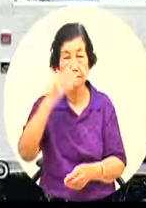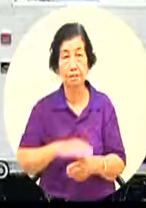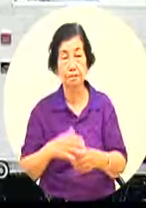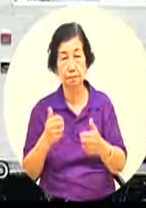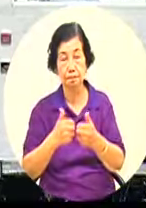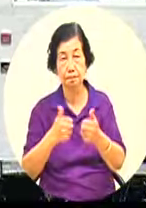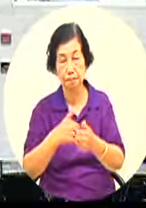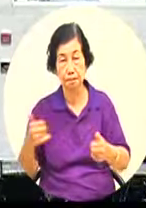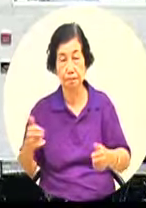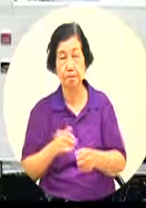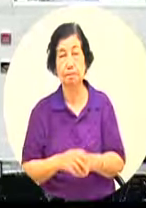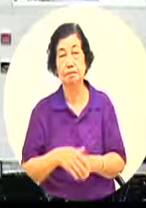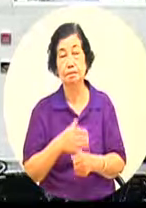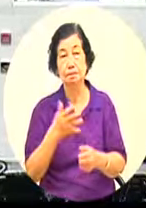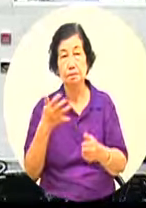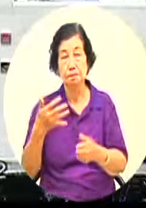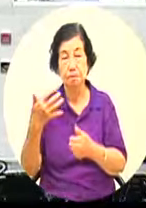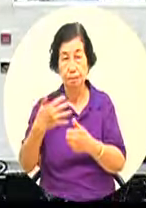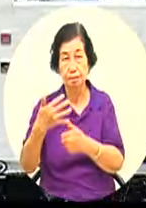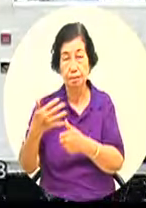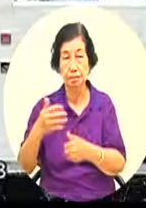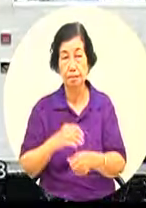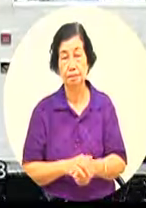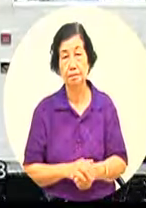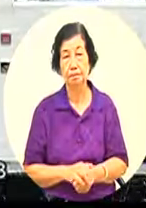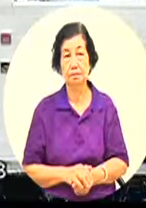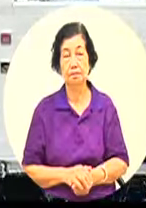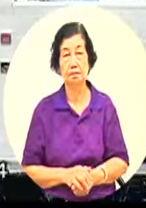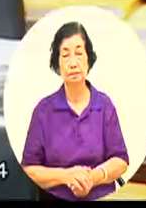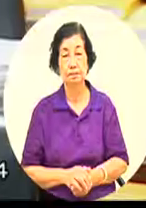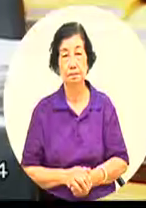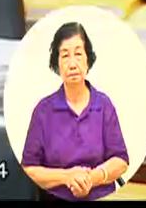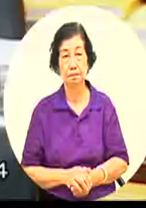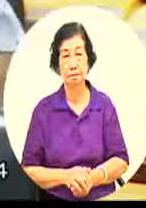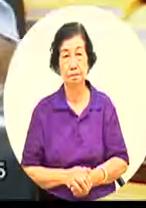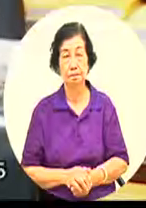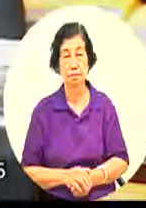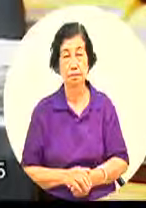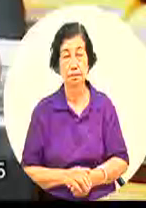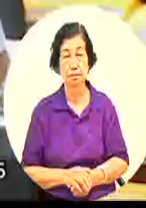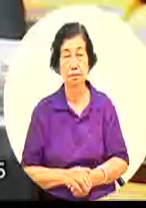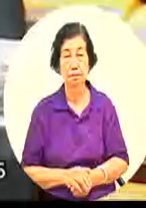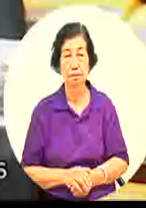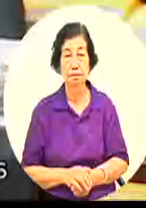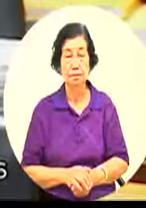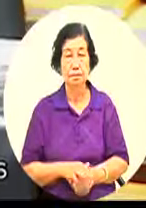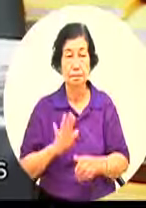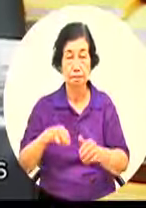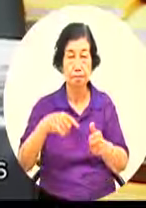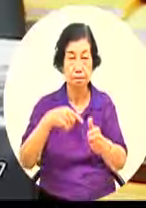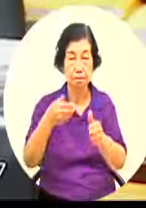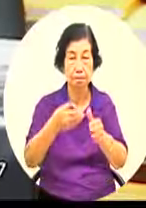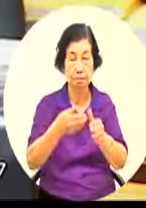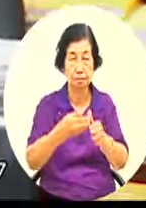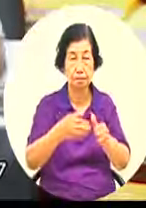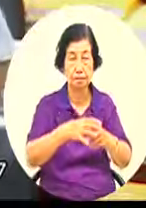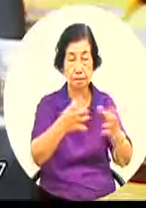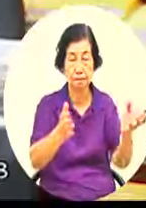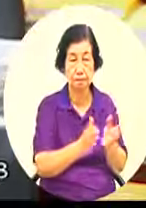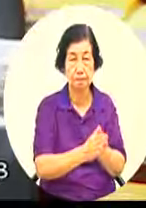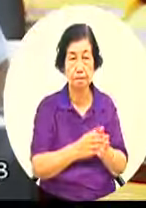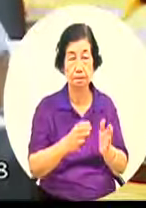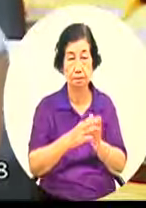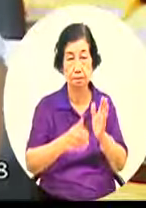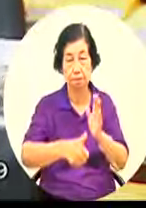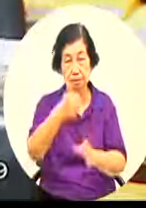询。 谢谢主席李宇廷议员。我想跟所有的教育部门的局处